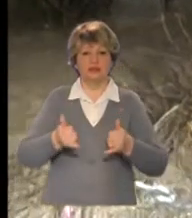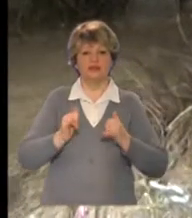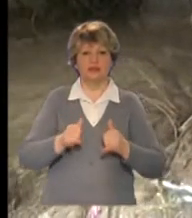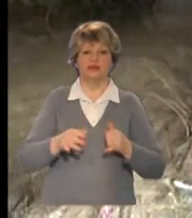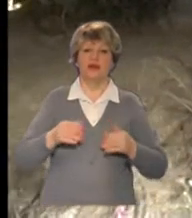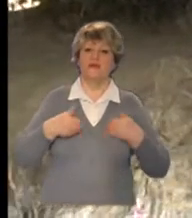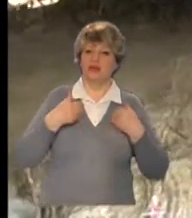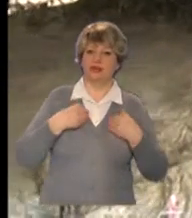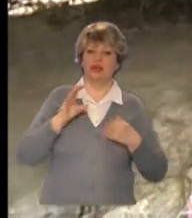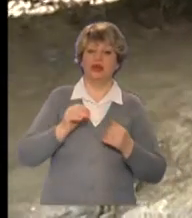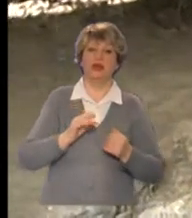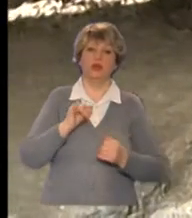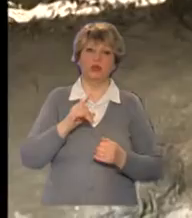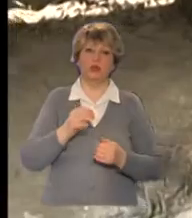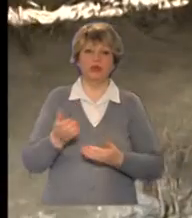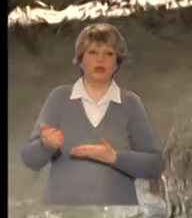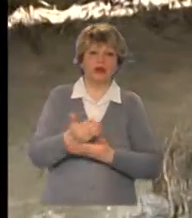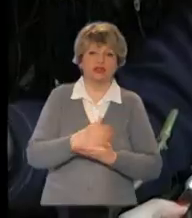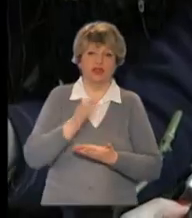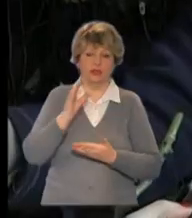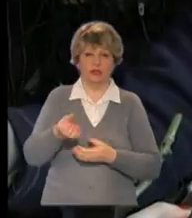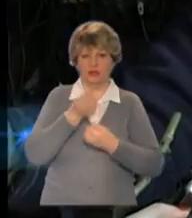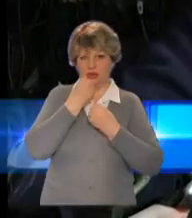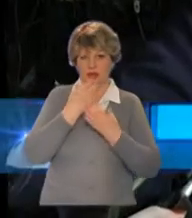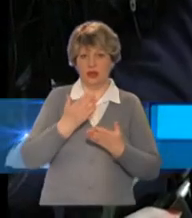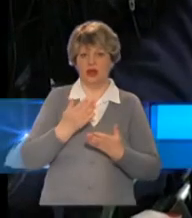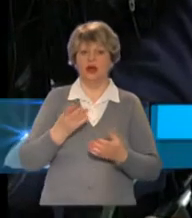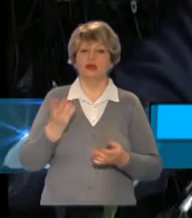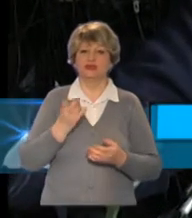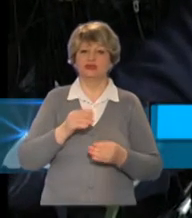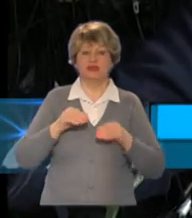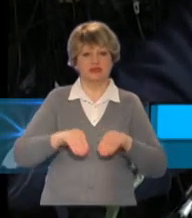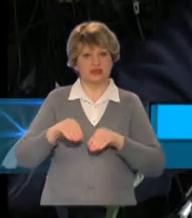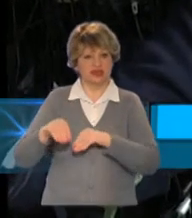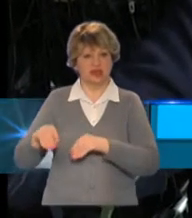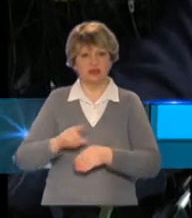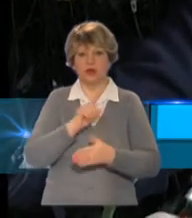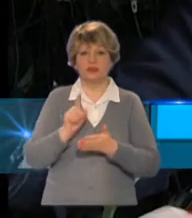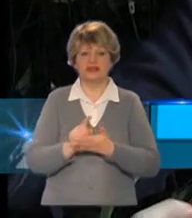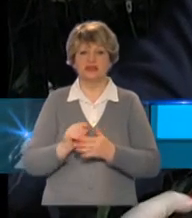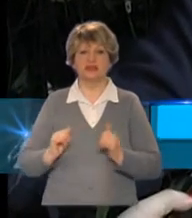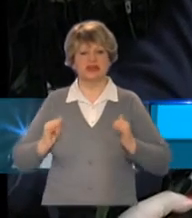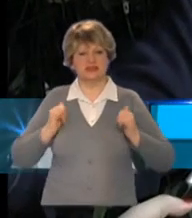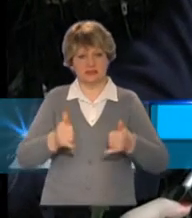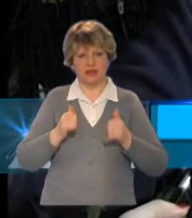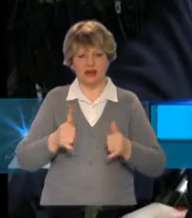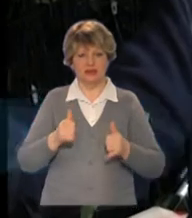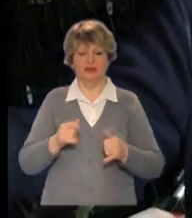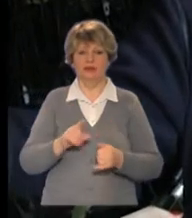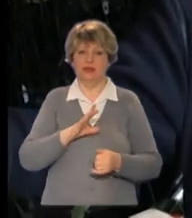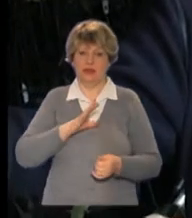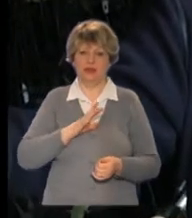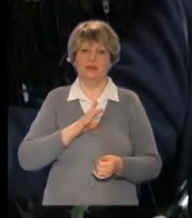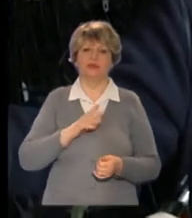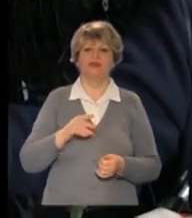підгодівлю, терясний полив, і тоді врожай буде плідний. Як сажати, то повинна бути підкормка, обов'язково залив, влагу,